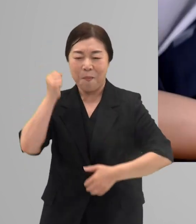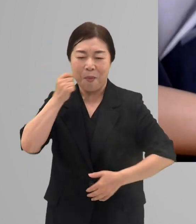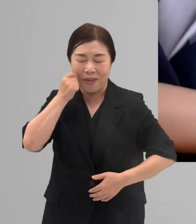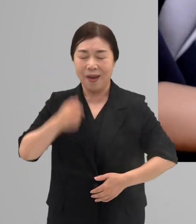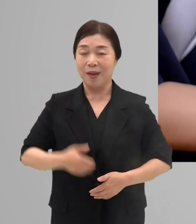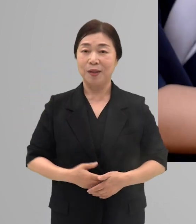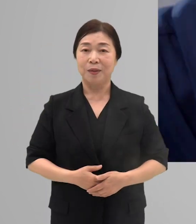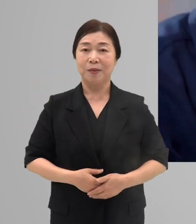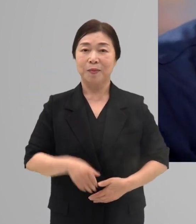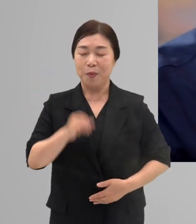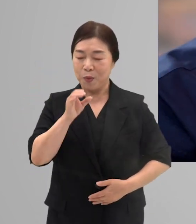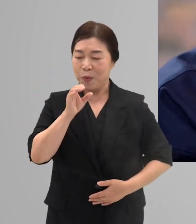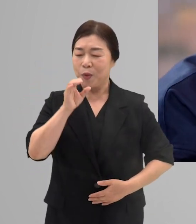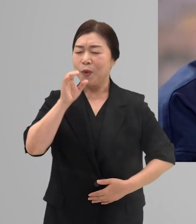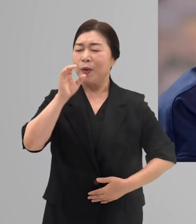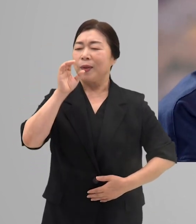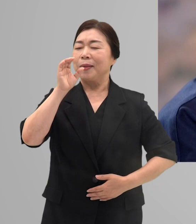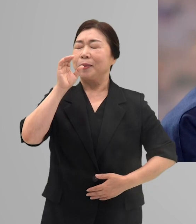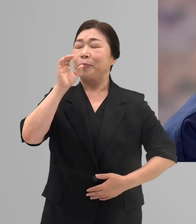주세요.